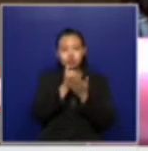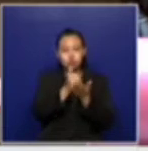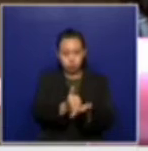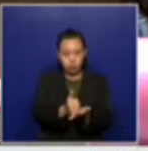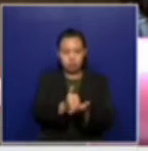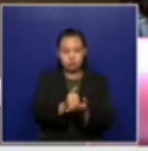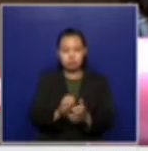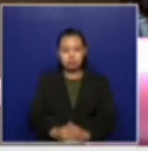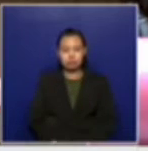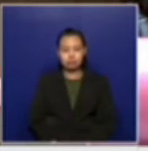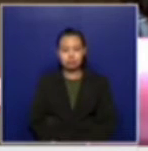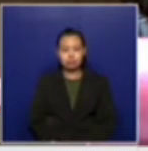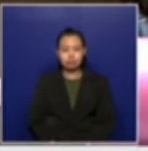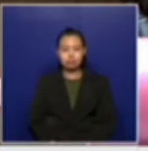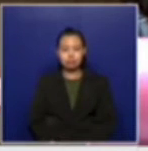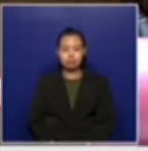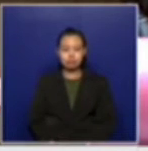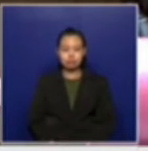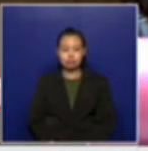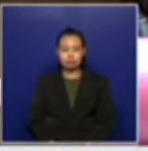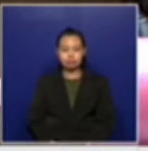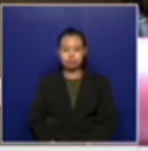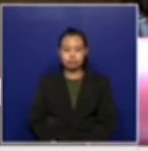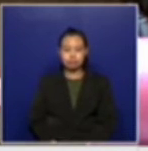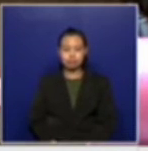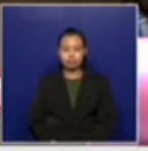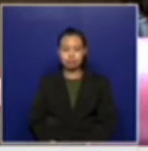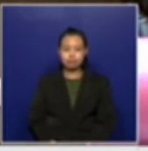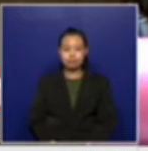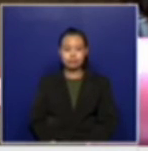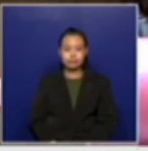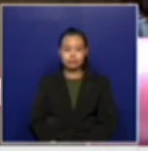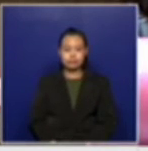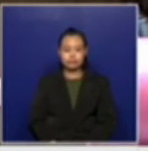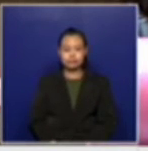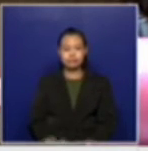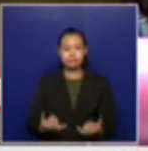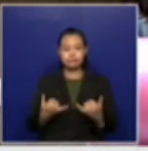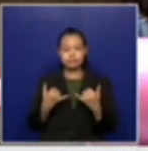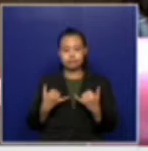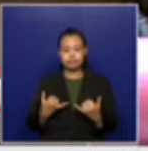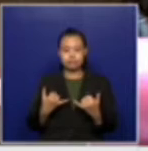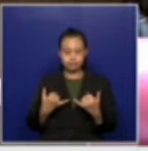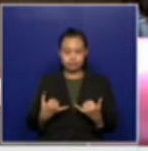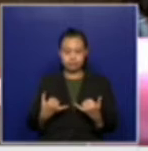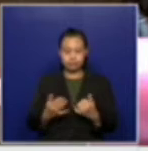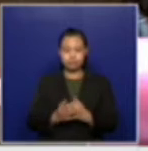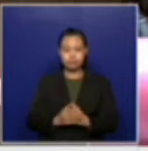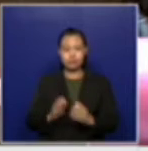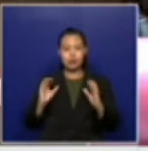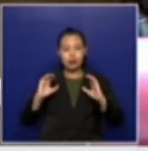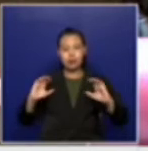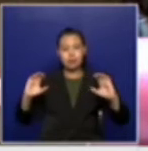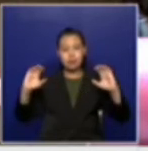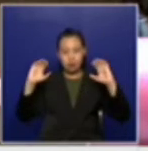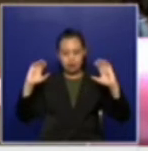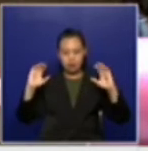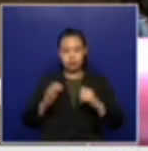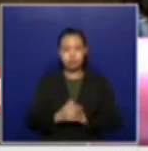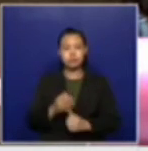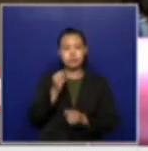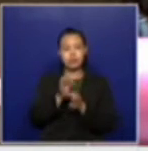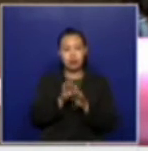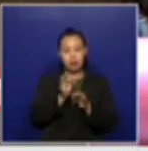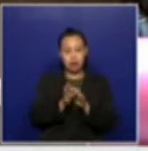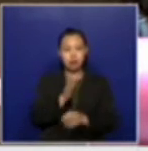รนมีคำถามต่อไปว่ามาถึงวันนี้ท่านประธานครับรัฐบาลและธนาคารแห่งประเทศไทย